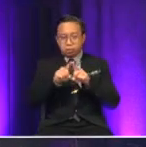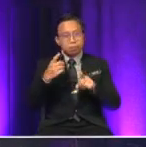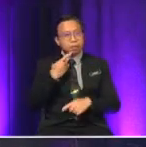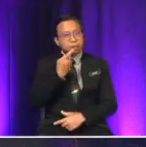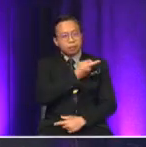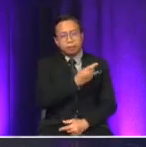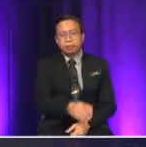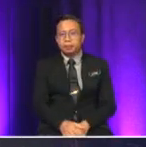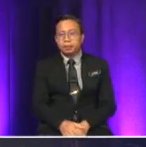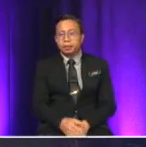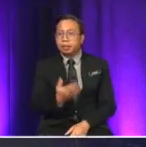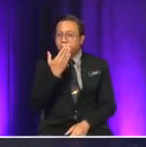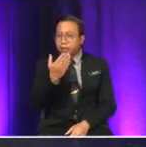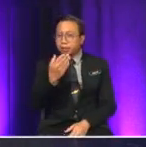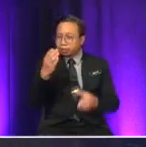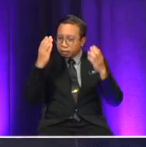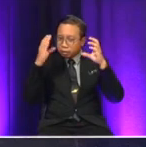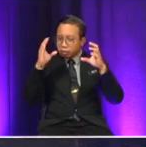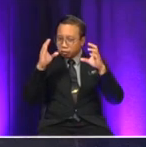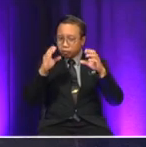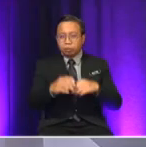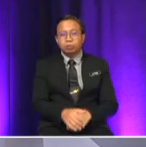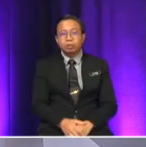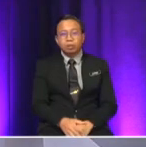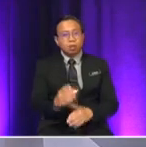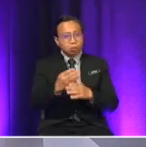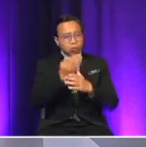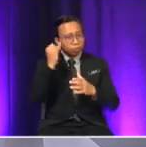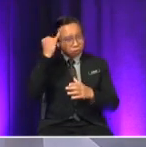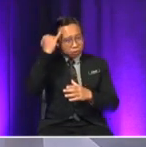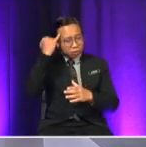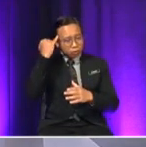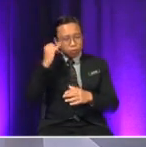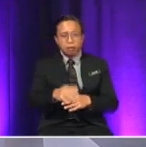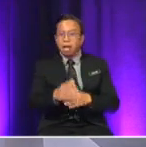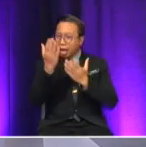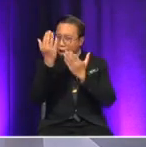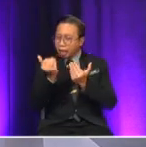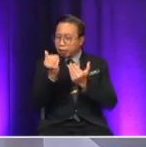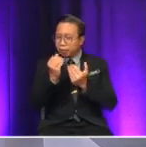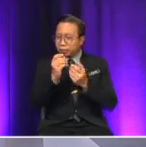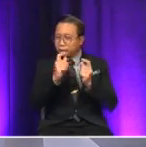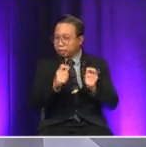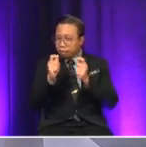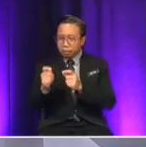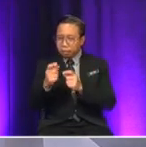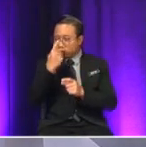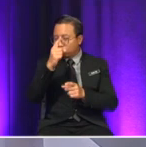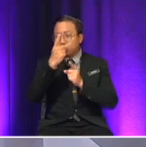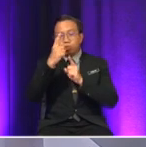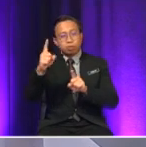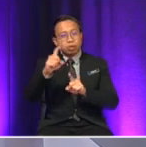sebentar tadi. Baiklah, terima kasih Cikgu Ida kerana berkongsi ilmu pada hari ini. Harapnya segala teknik untuk menjawab